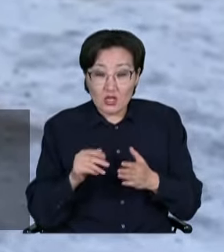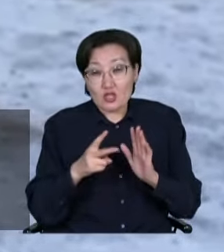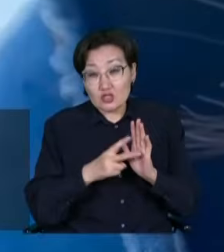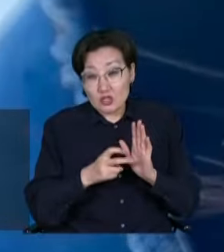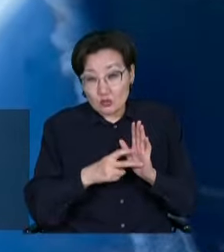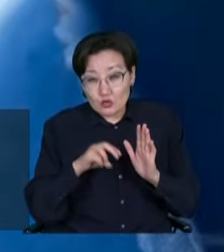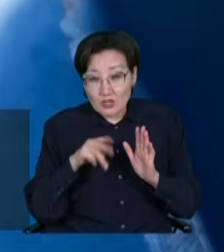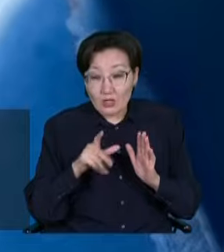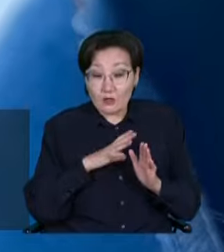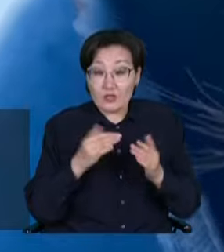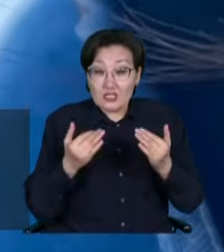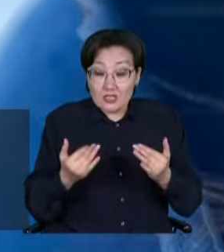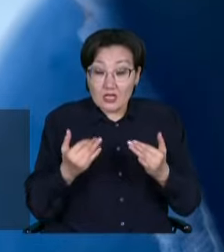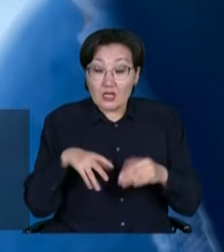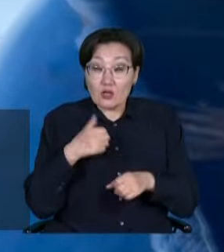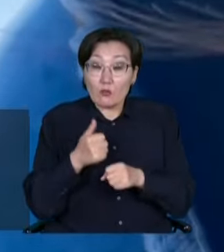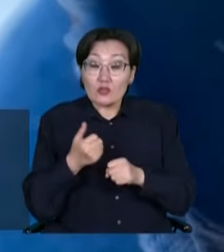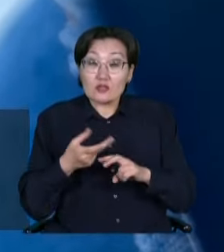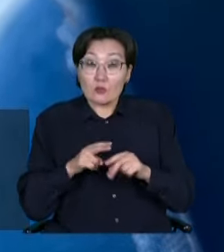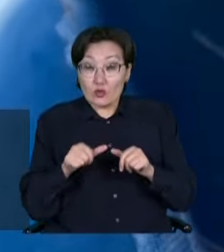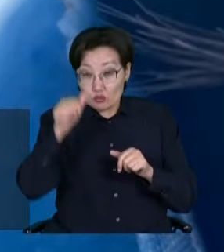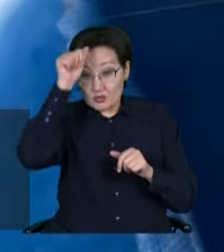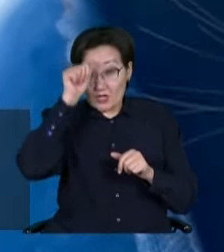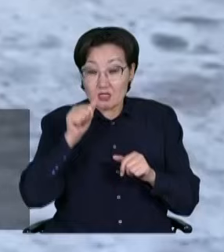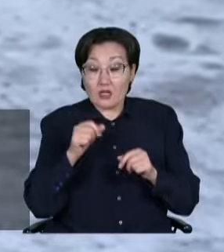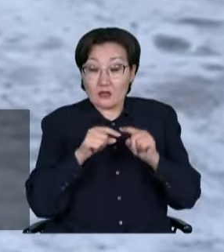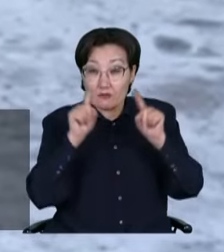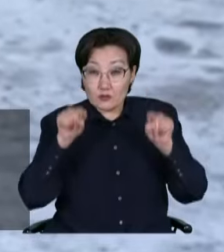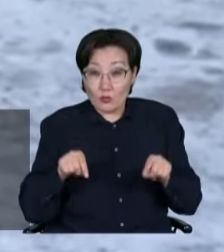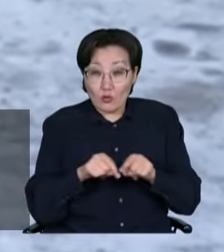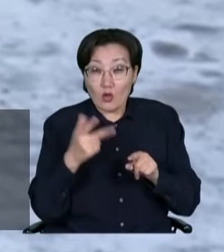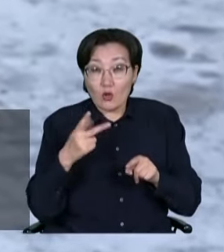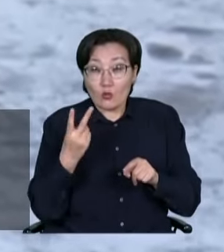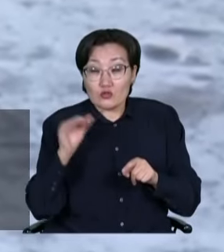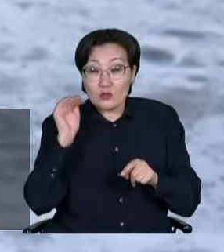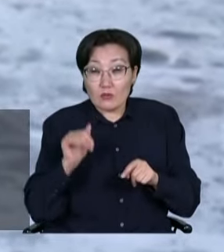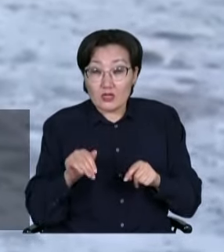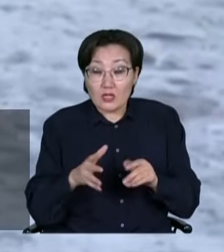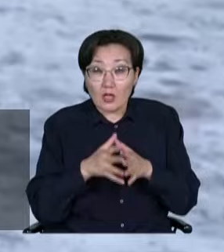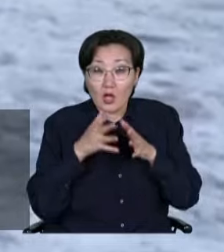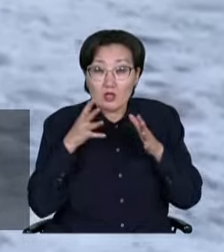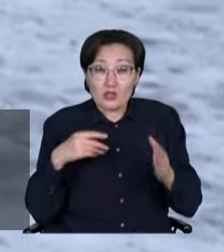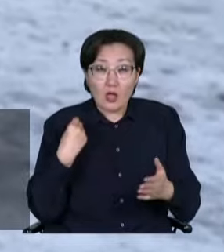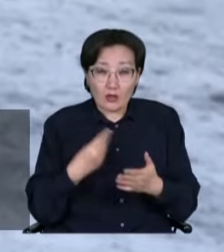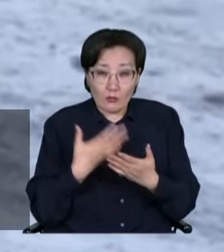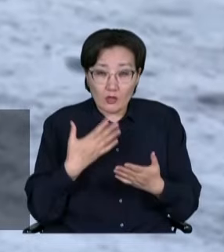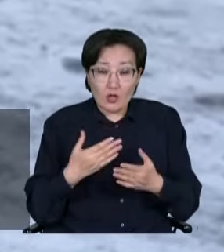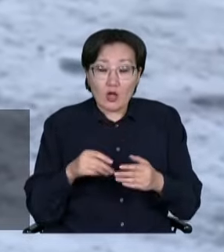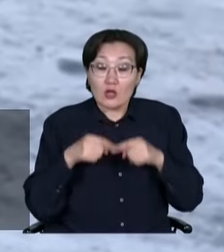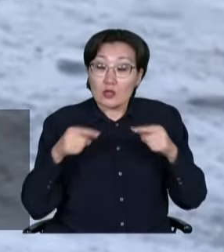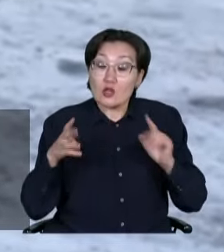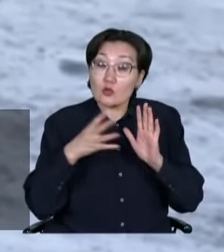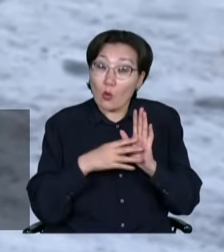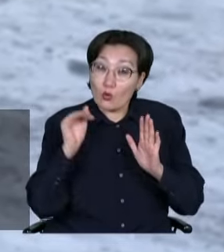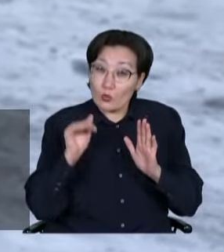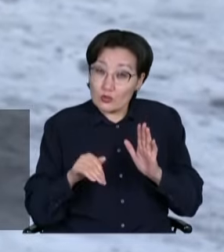22700 болады. Ал енді негізі осы айда алғанымызда 32 мыңнан асып тұр. Сонда айырмашылығы 9 мың